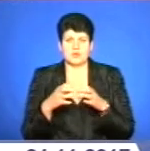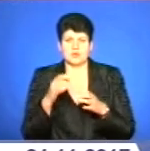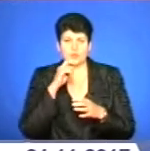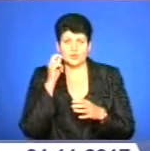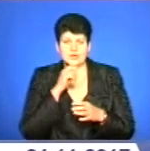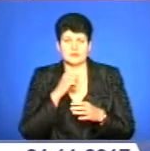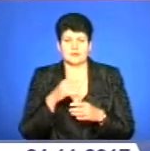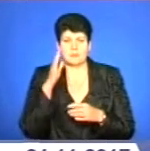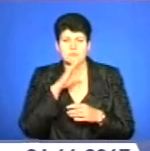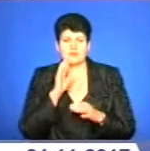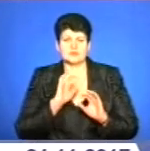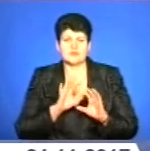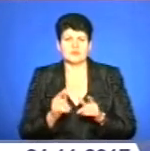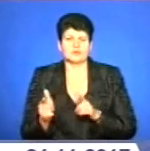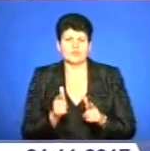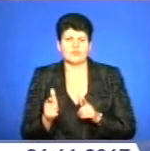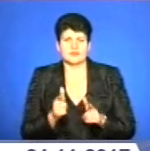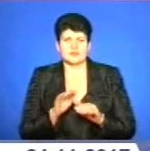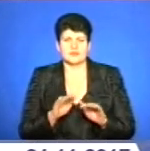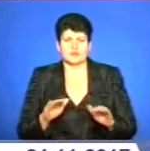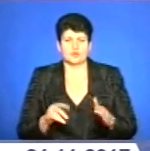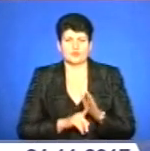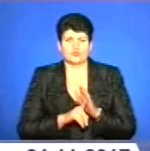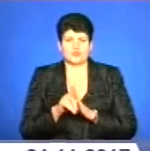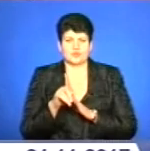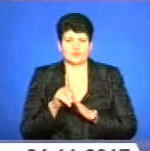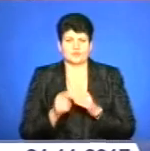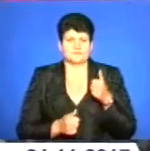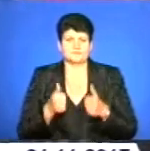як готувалися їхні діти до початку біатлонних баталій.